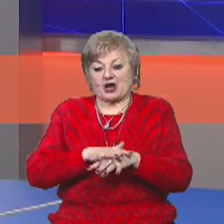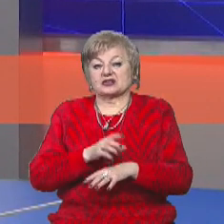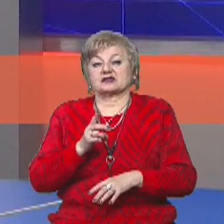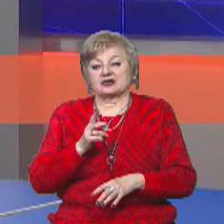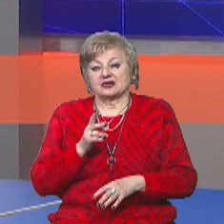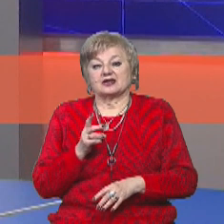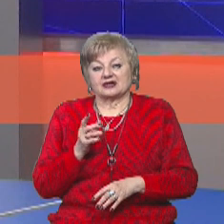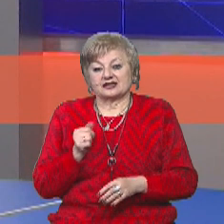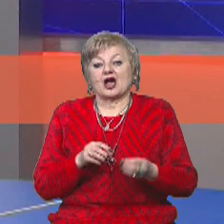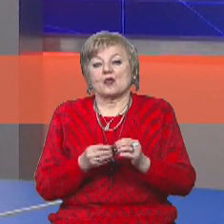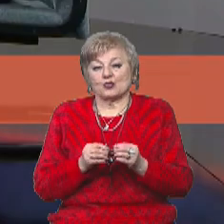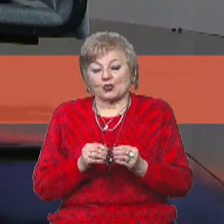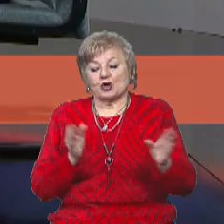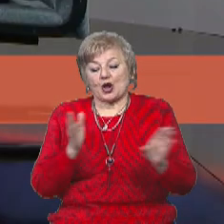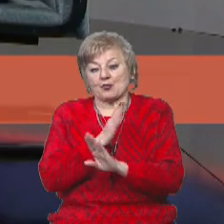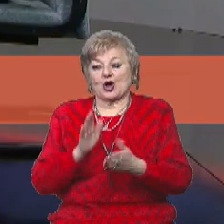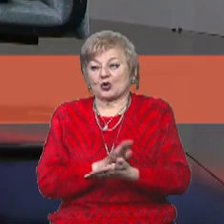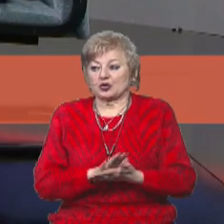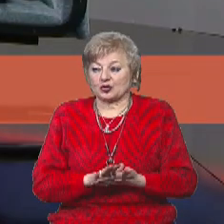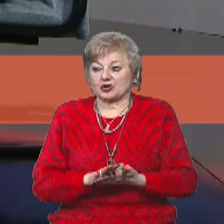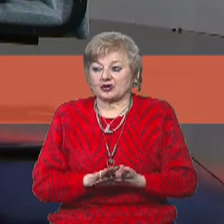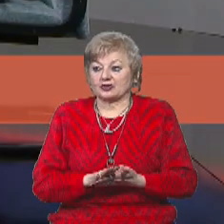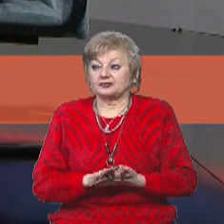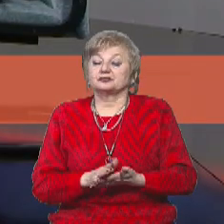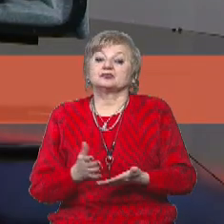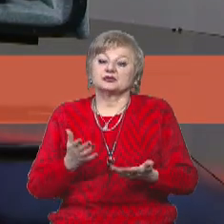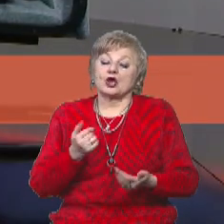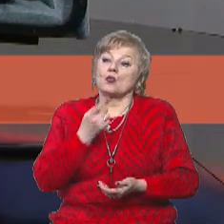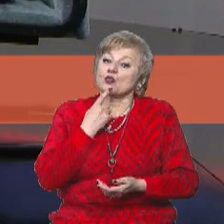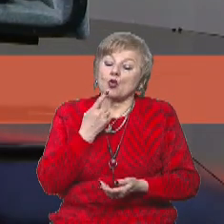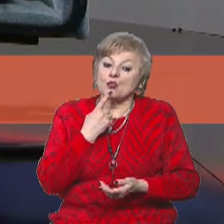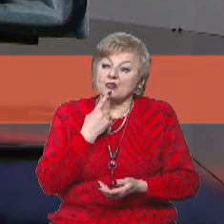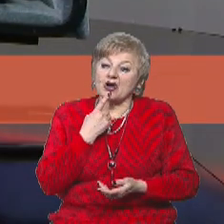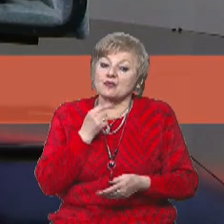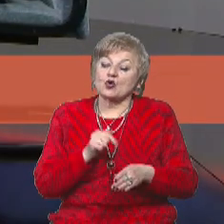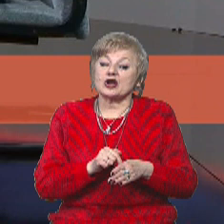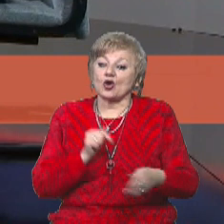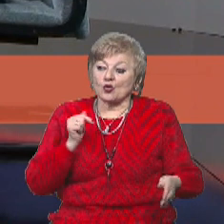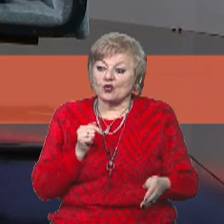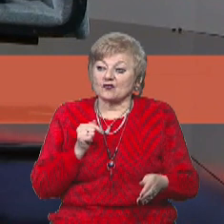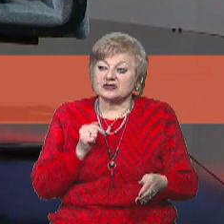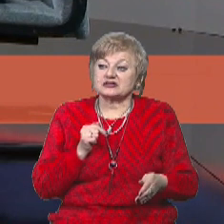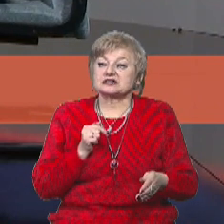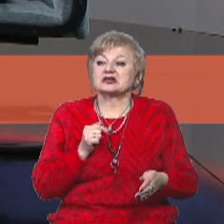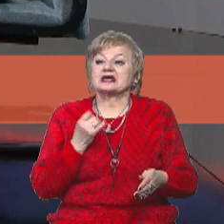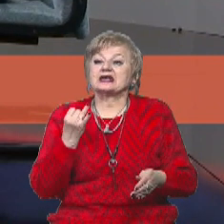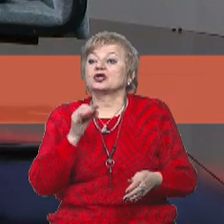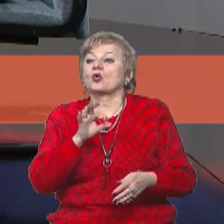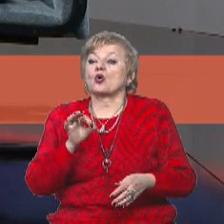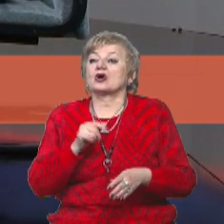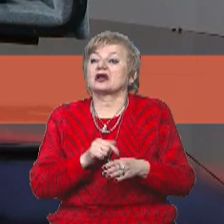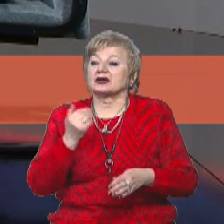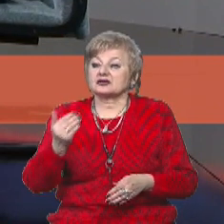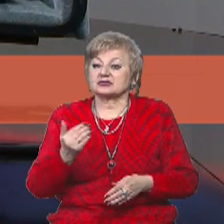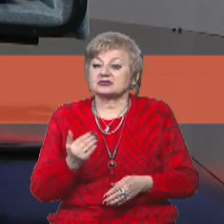з точки зору проблеми екології. Це теж добре, що я, принаймні, спроба відреагувати. Тепер про дієвість цієї спроби і, власне, про реакцію. І, Тетяна,